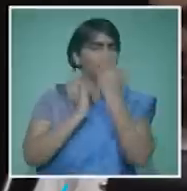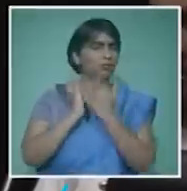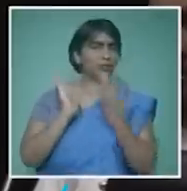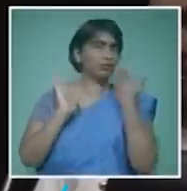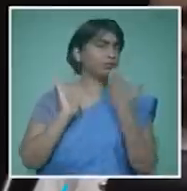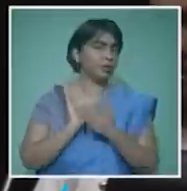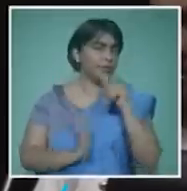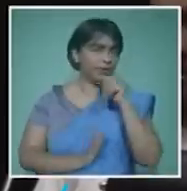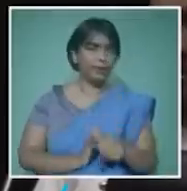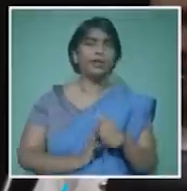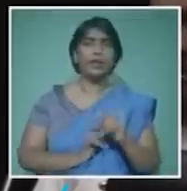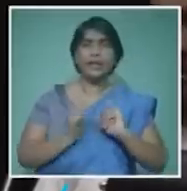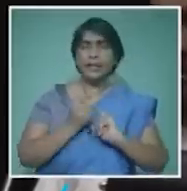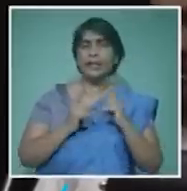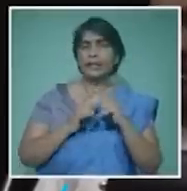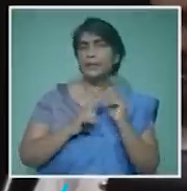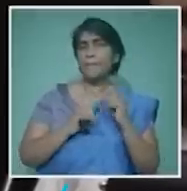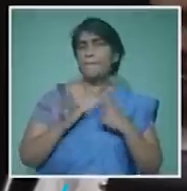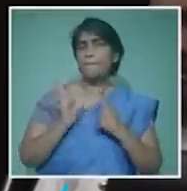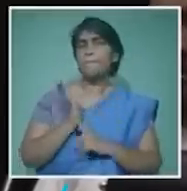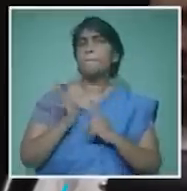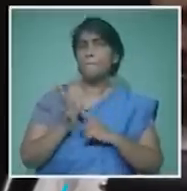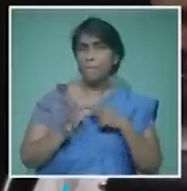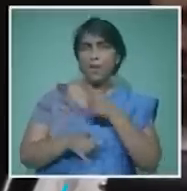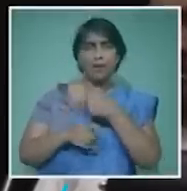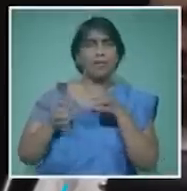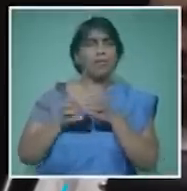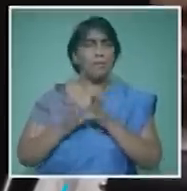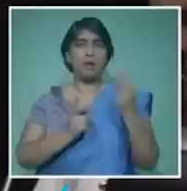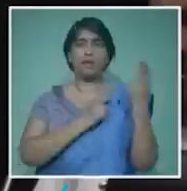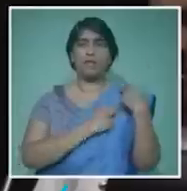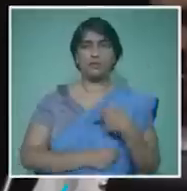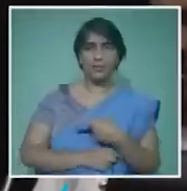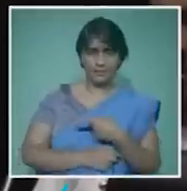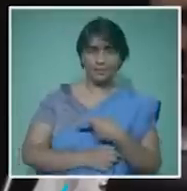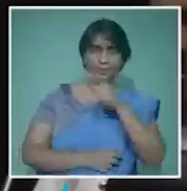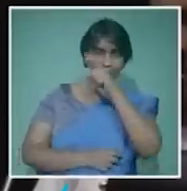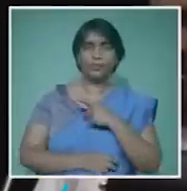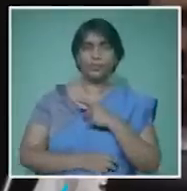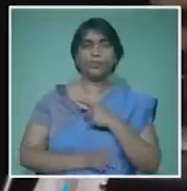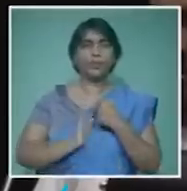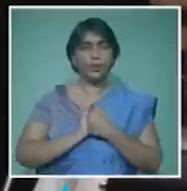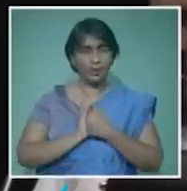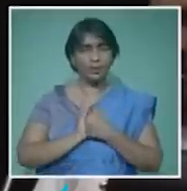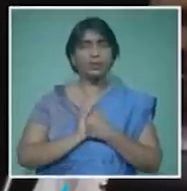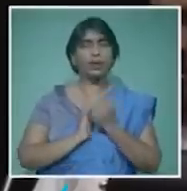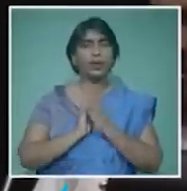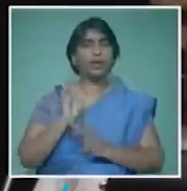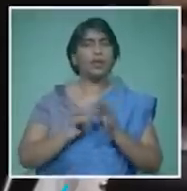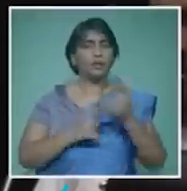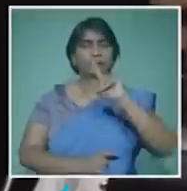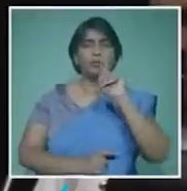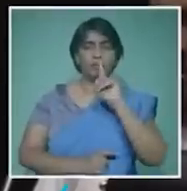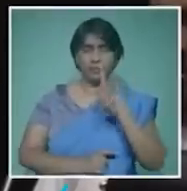පෙනෙනවා පැහැදිලිවම මේ සේපාල අමරසිංහ කියන තැනැත්තා මේ කල්ලිය මෙහෙවන තැනැත්තෙක් බව ඒක නිසා මම ඔබතුමාට ගරු මන්ත්‍රීතුමාලටත්